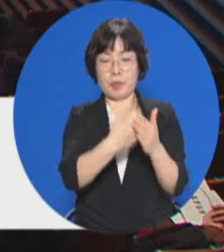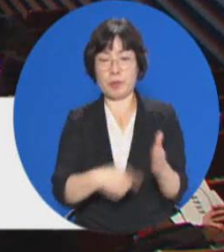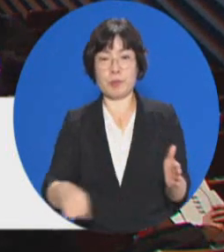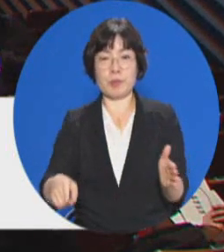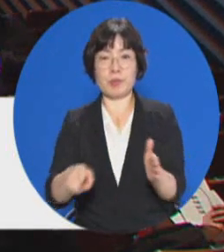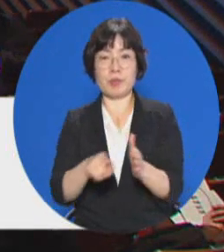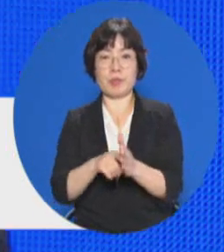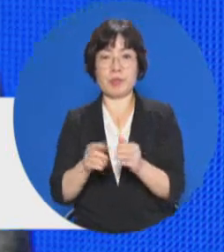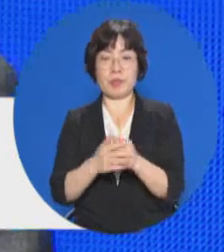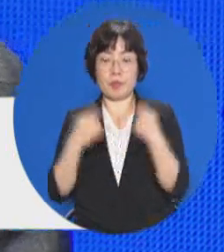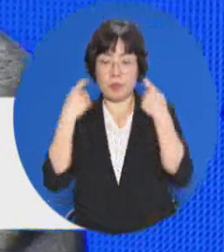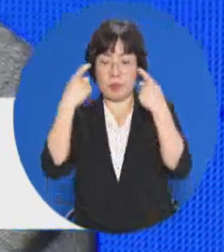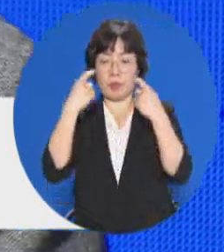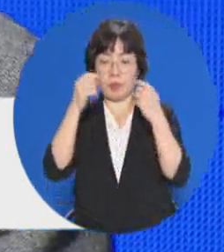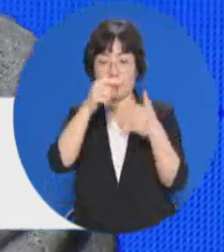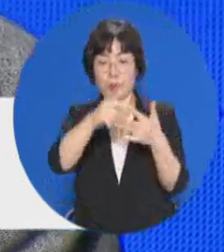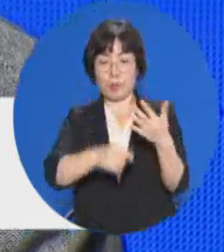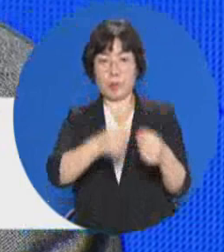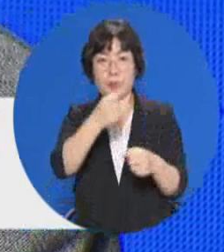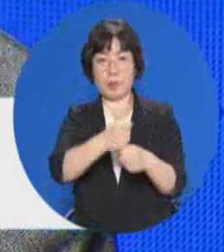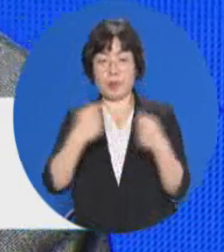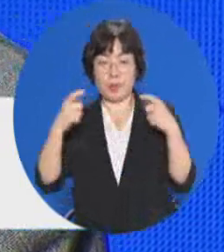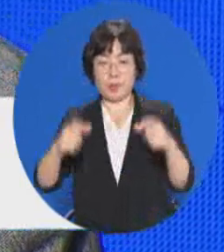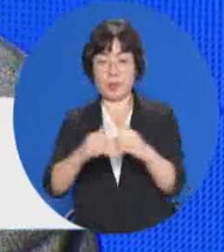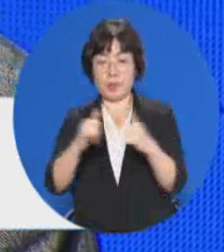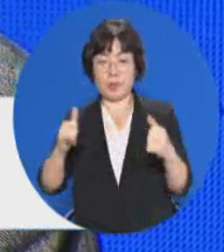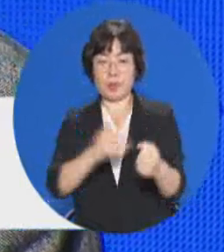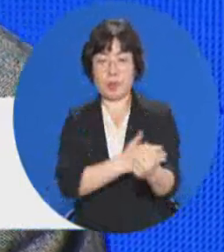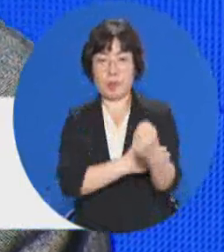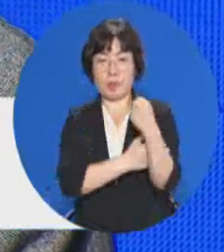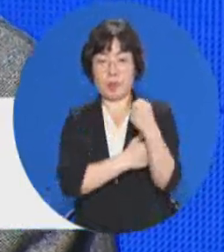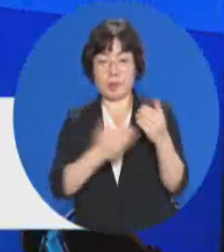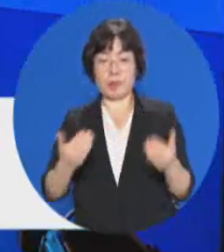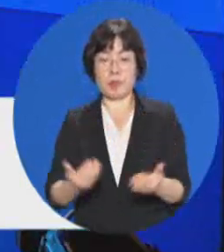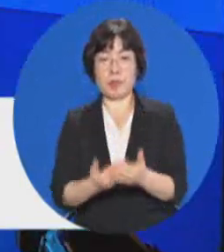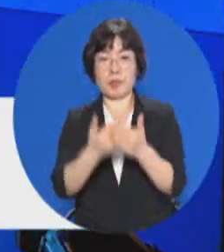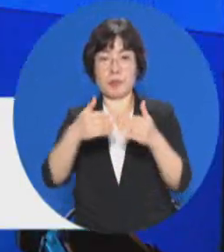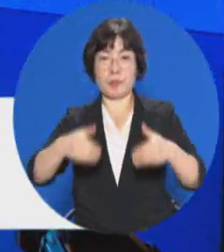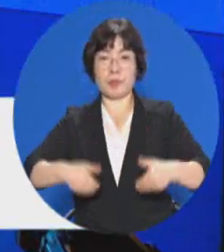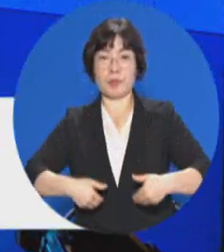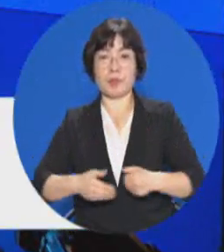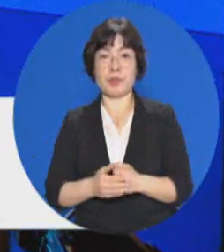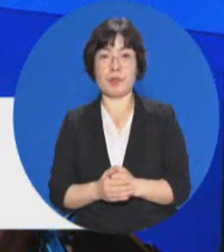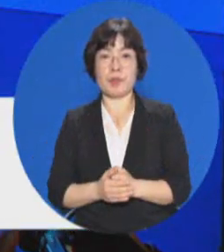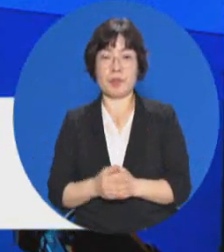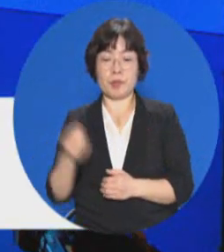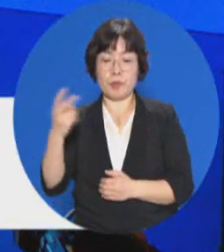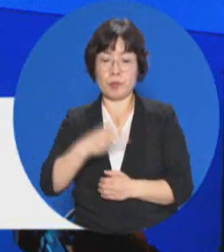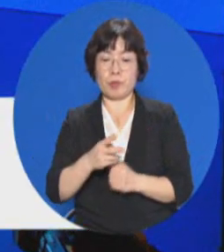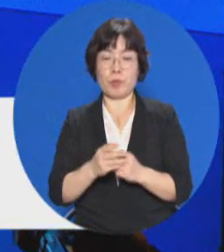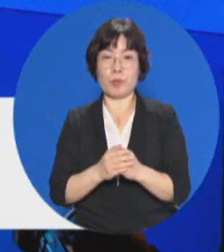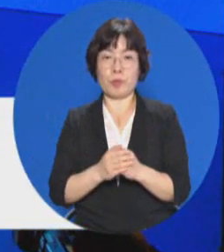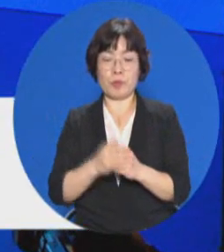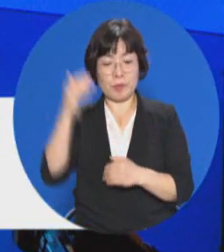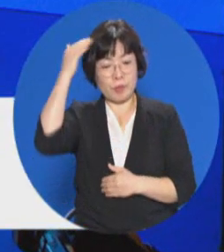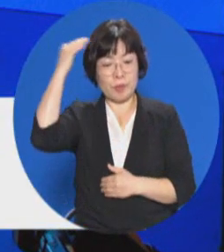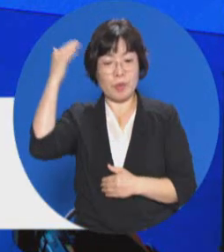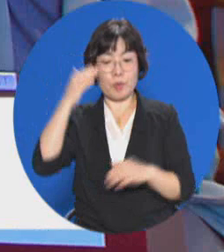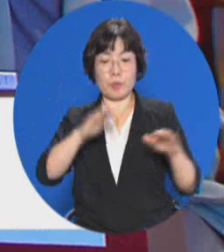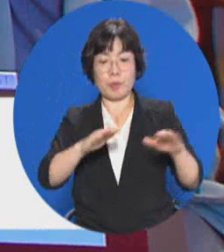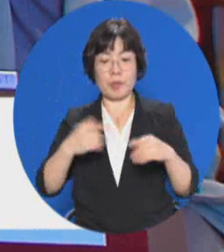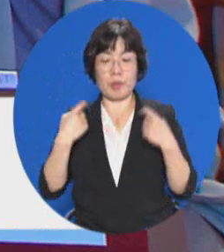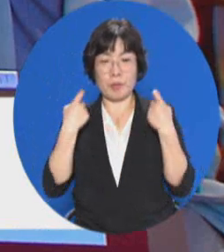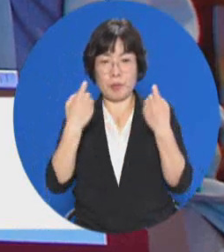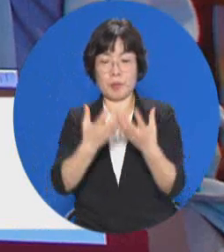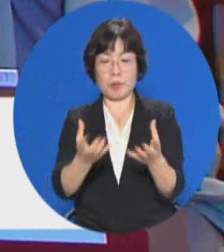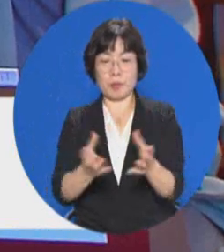위해서는 관광 인프라 조성과 주민 역량 강화가 필요하다고 강조했습니다. 또 황진회